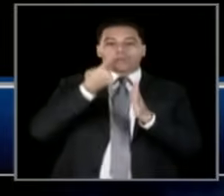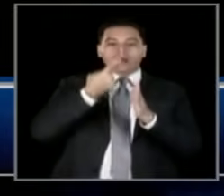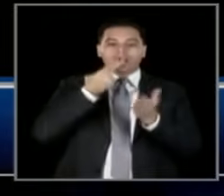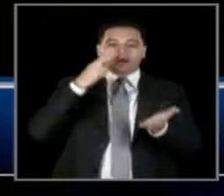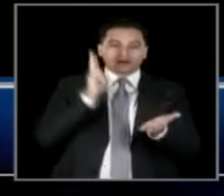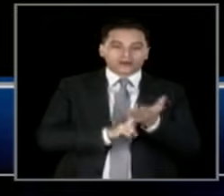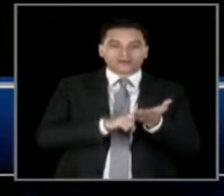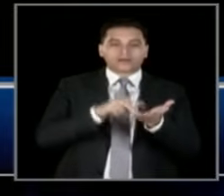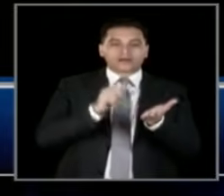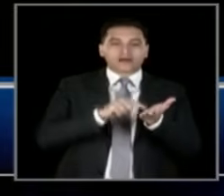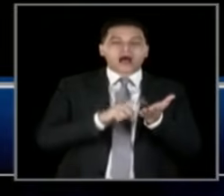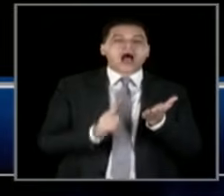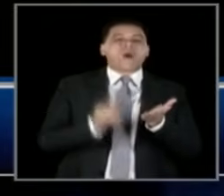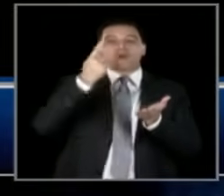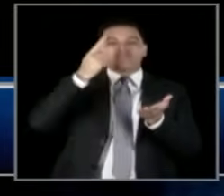بريد في العالم؟